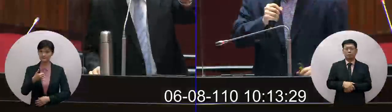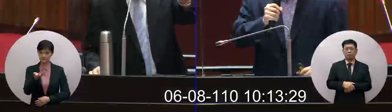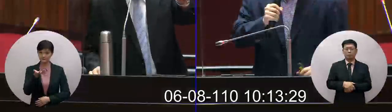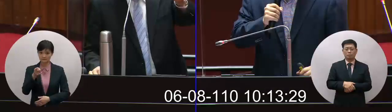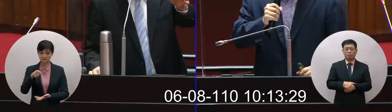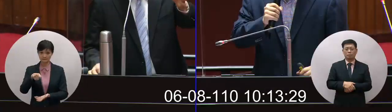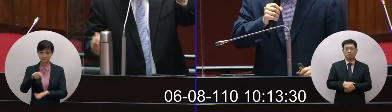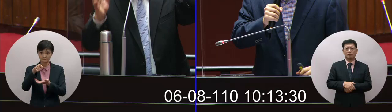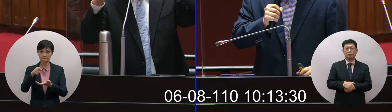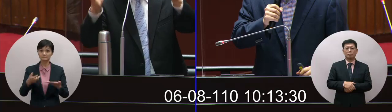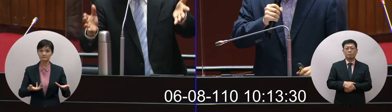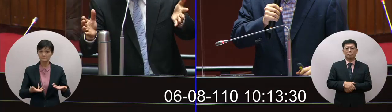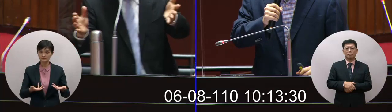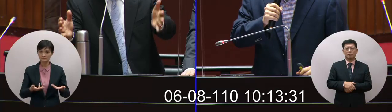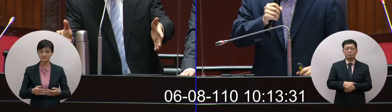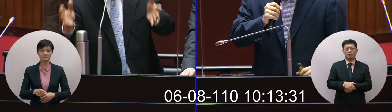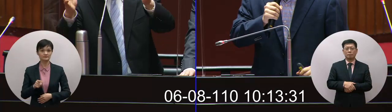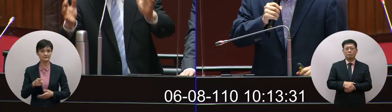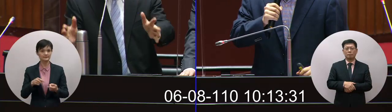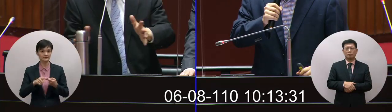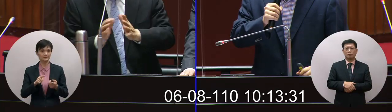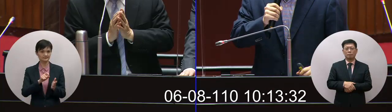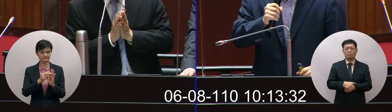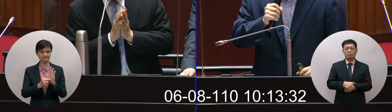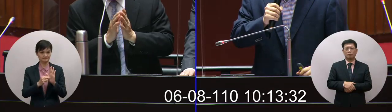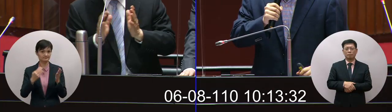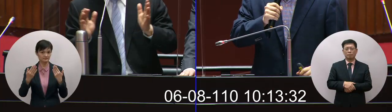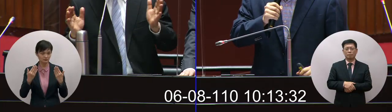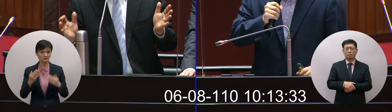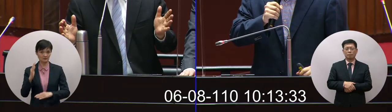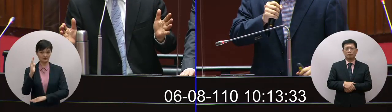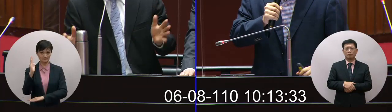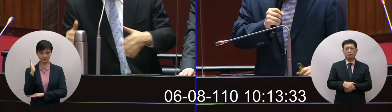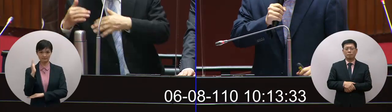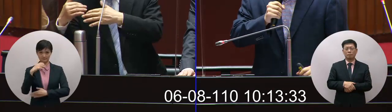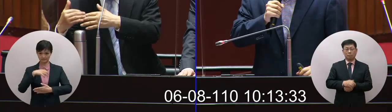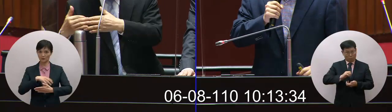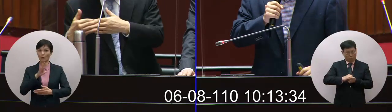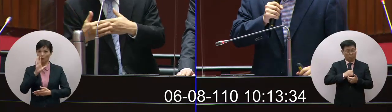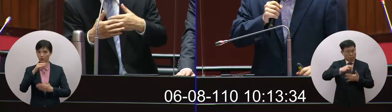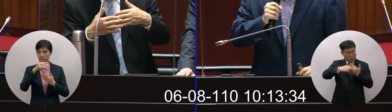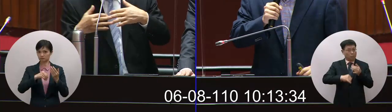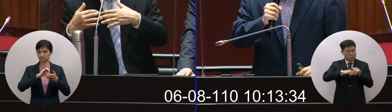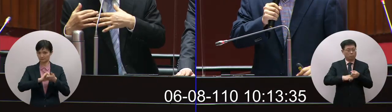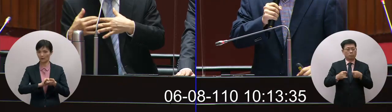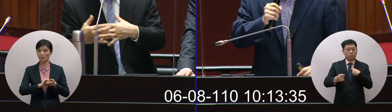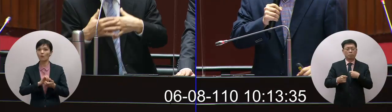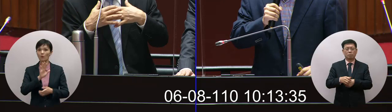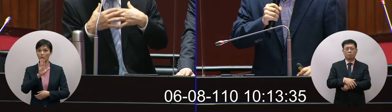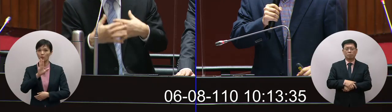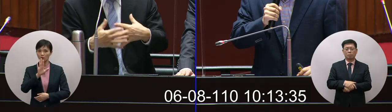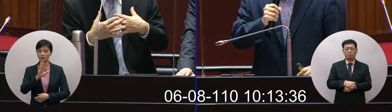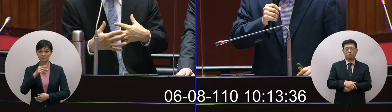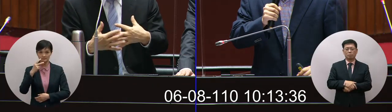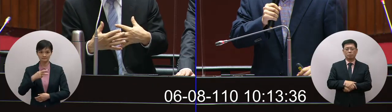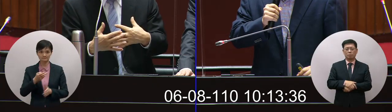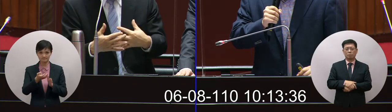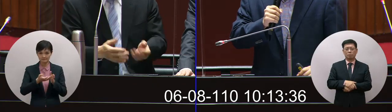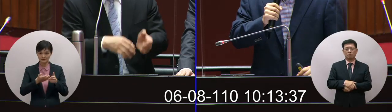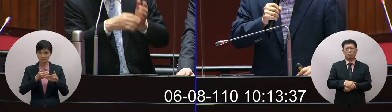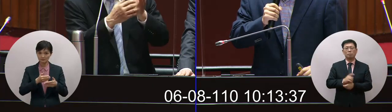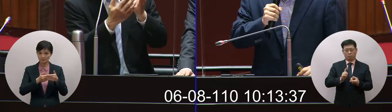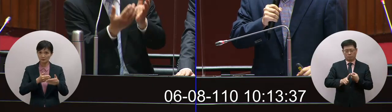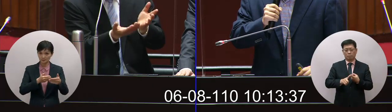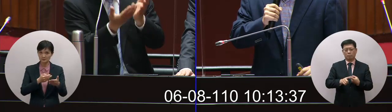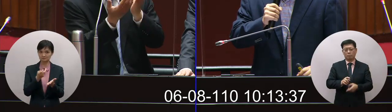讲那个代志哦，咱应该讲好准，就是讲政府一定有一个标准， 一定要有标准啊。 经过严谨的程序，